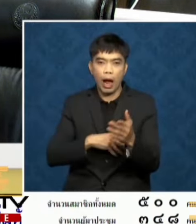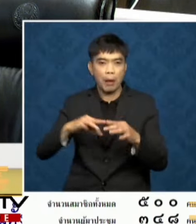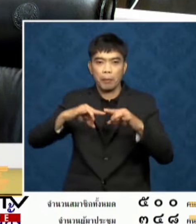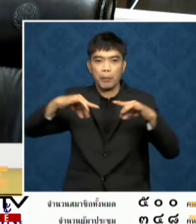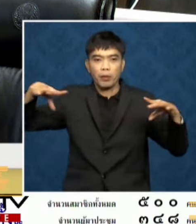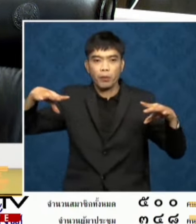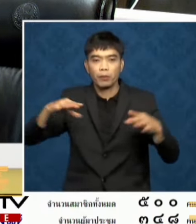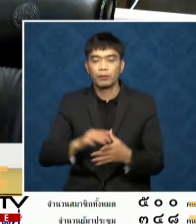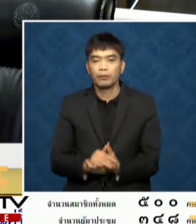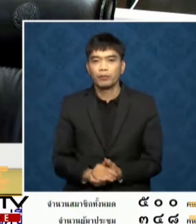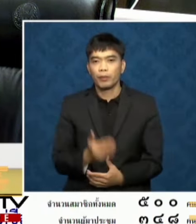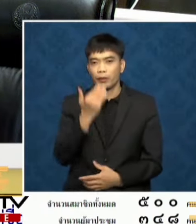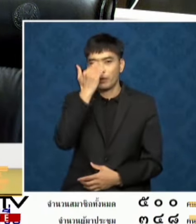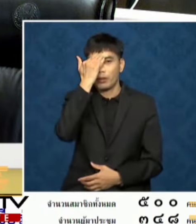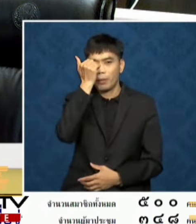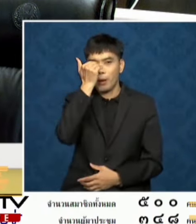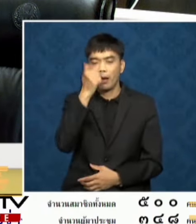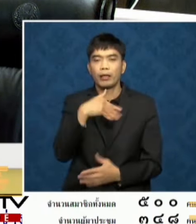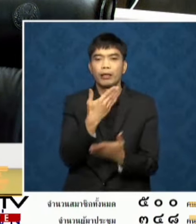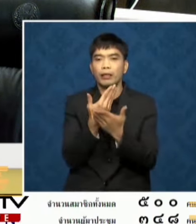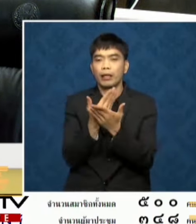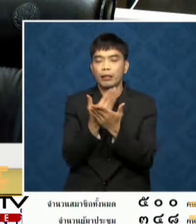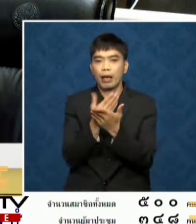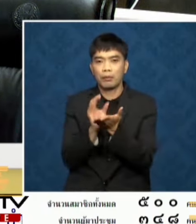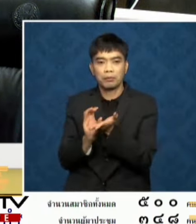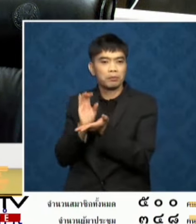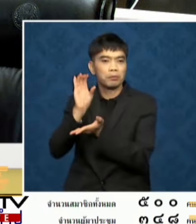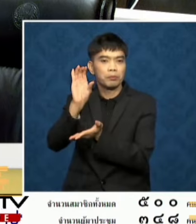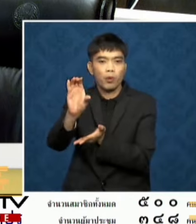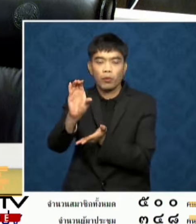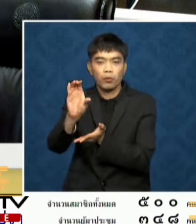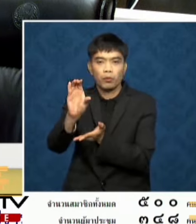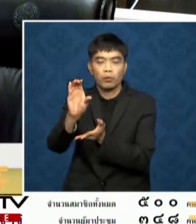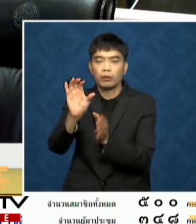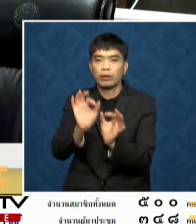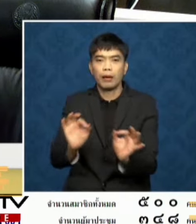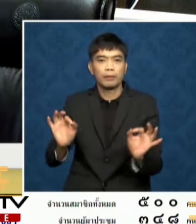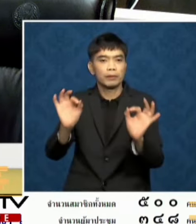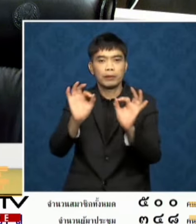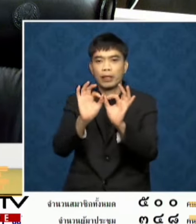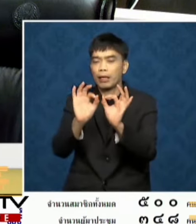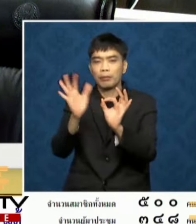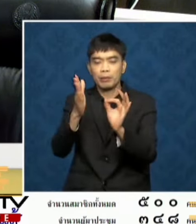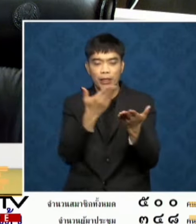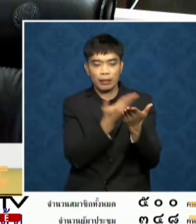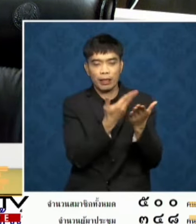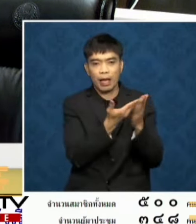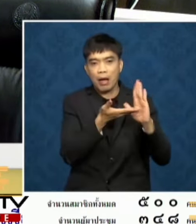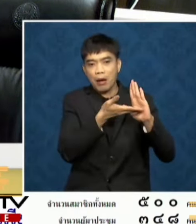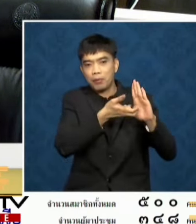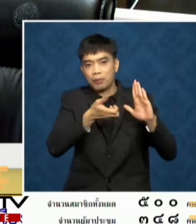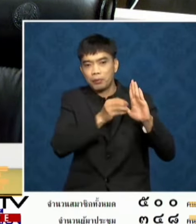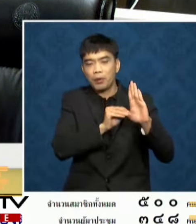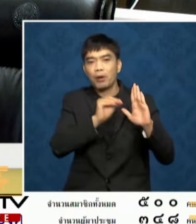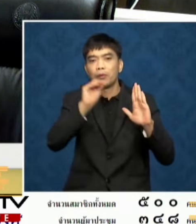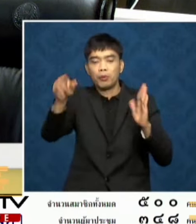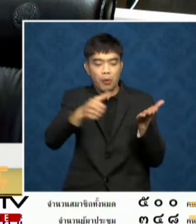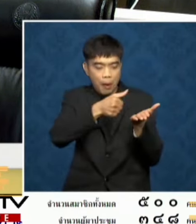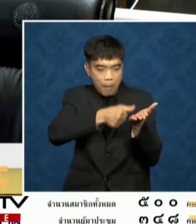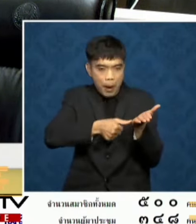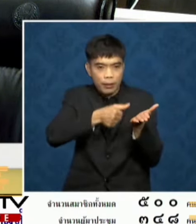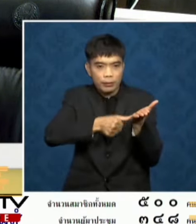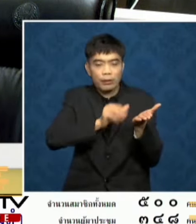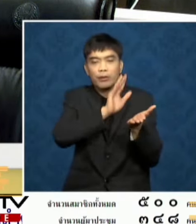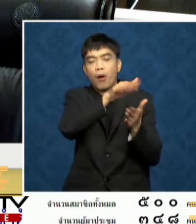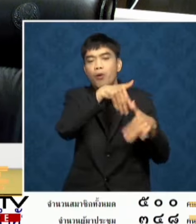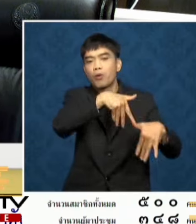ใดครับงบประมาณในส่วนนี้ไม่จำเป็นเลยที่จะต้องมารบกวนเงินในงบประมาณมารบกวนเงินภาษีของพ่อแม่พี่น้องประช